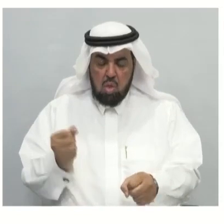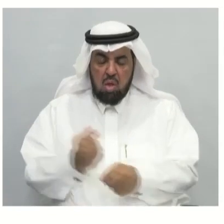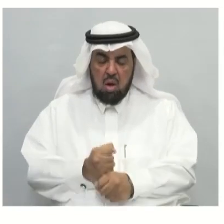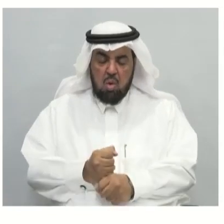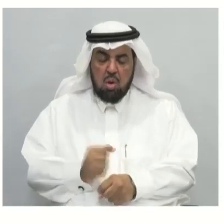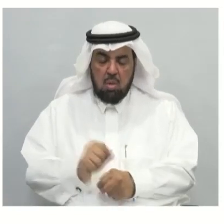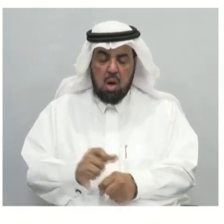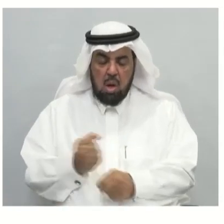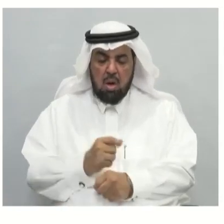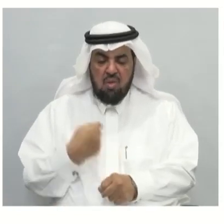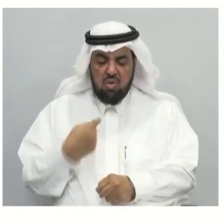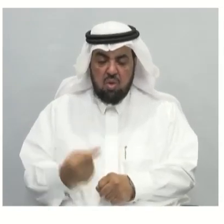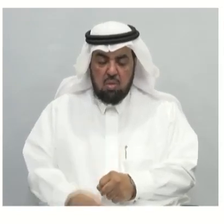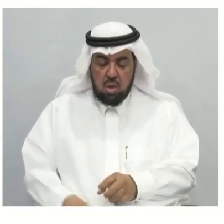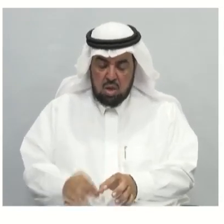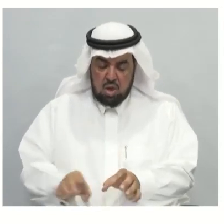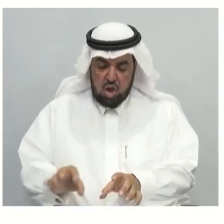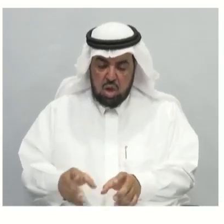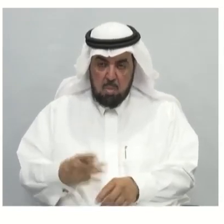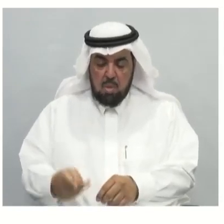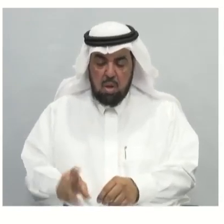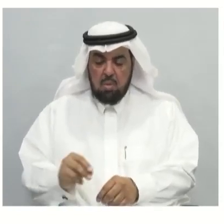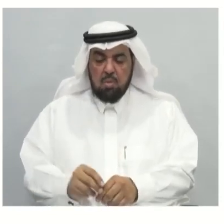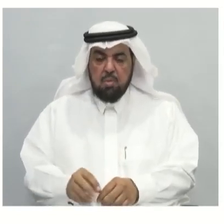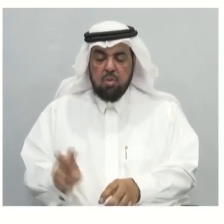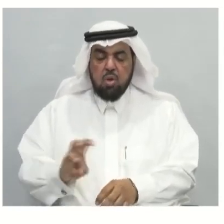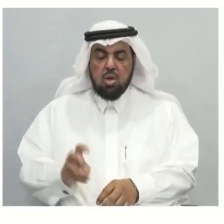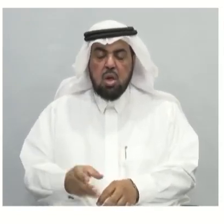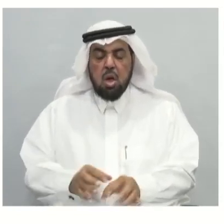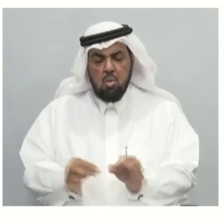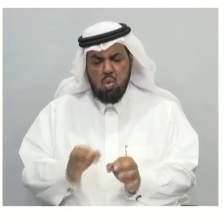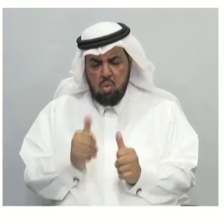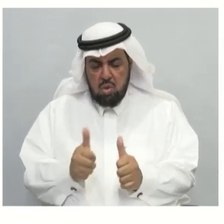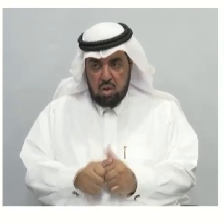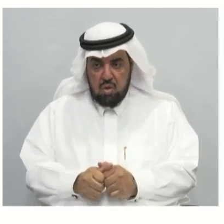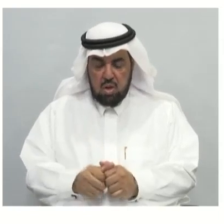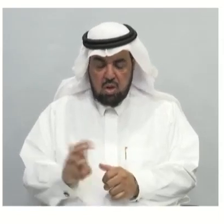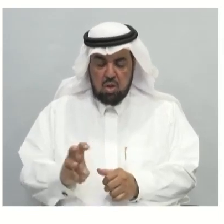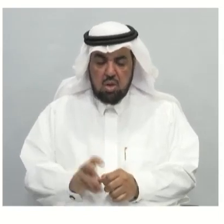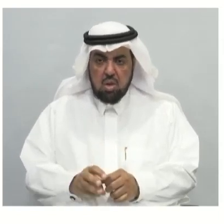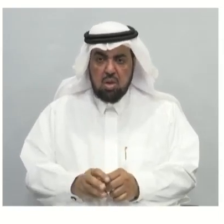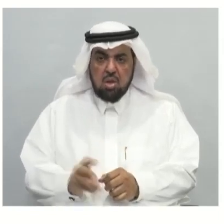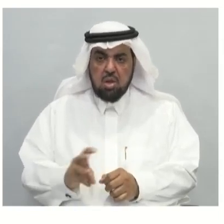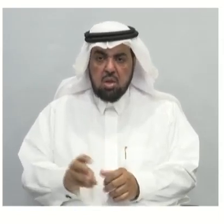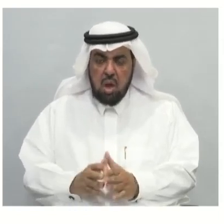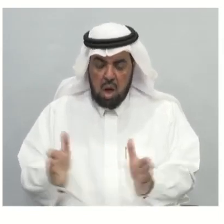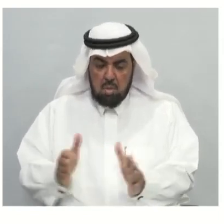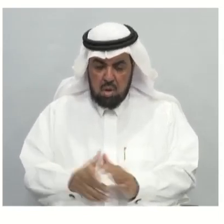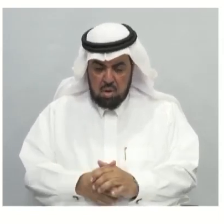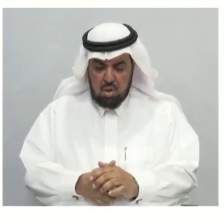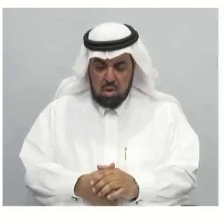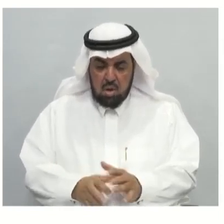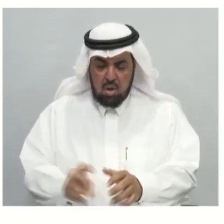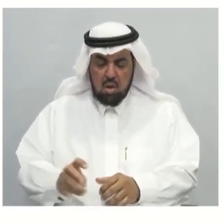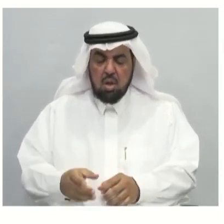واصحاب الاعمال انفسهم بينما يتم صياغه البعض الاخر من قبل شركاء محترفين بحيث ان اذا كانت الشركه كلما كانت الشركه اكبر